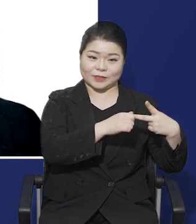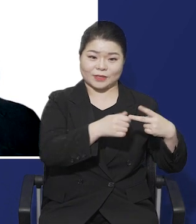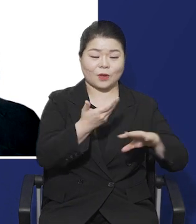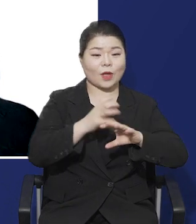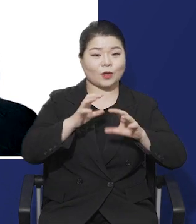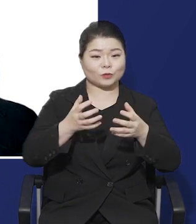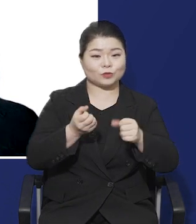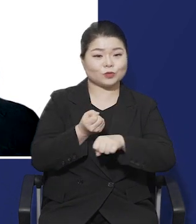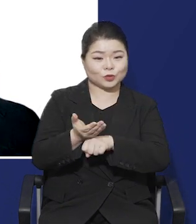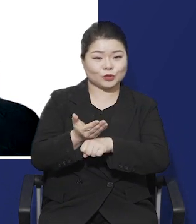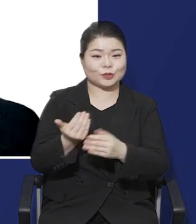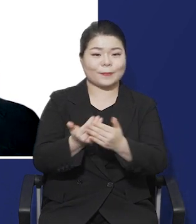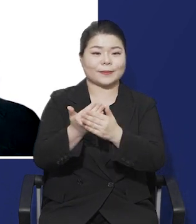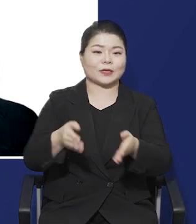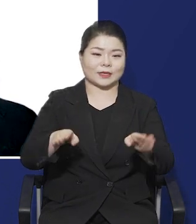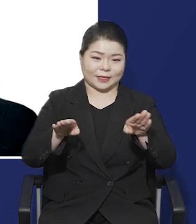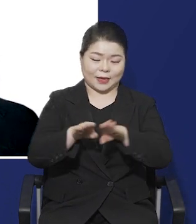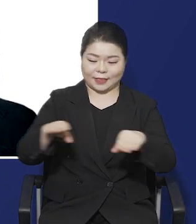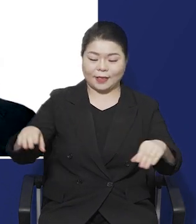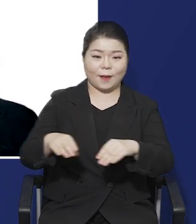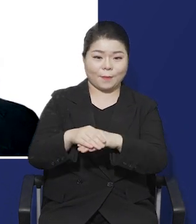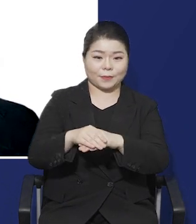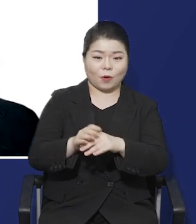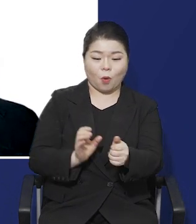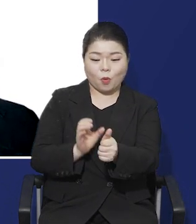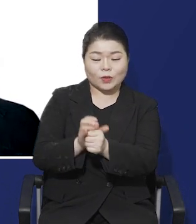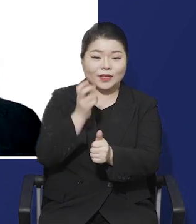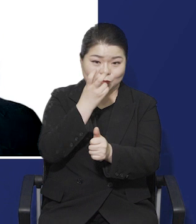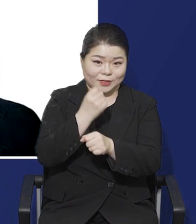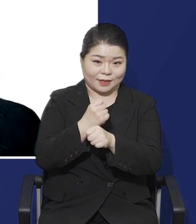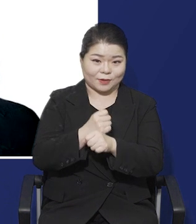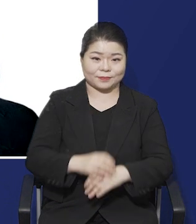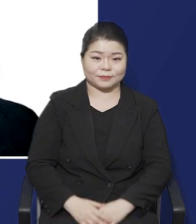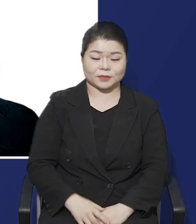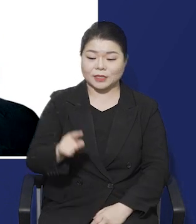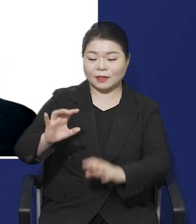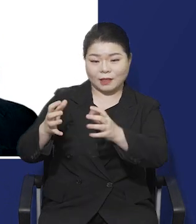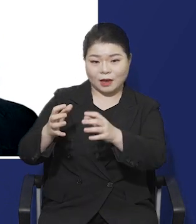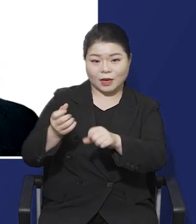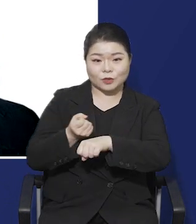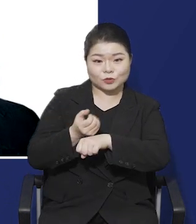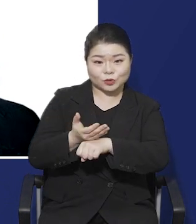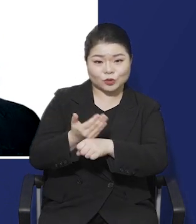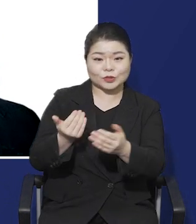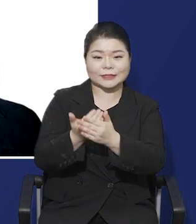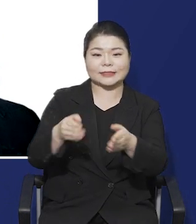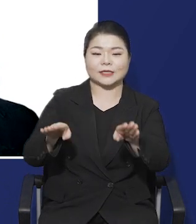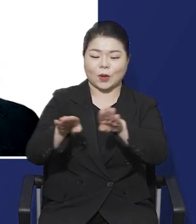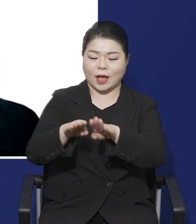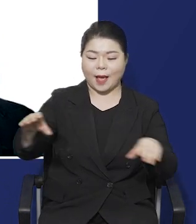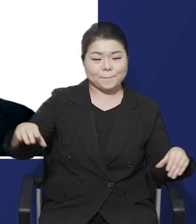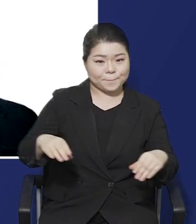외국 수출진흥기관과의 협력입니다. 결국엔 위탁조사를 하는 케이스인데 해당 국가의 수출진흥기관과